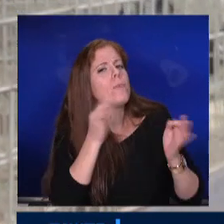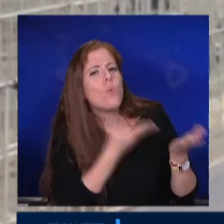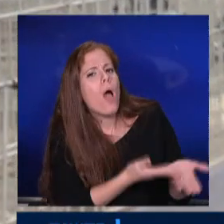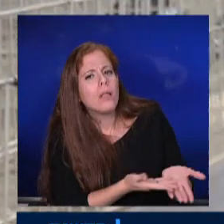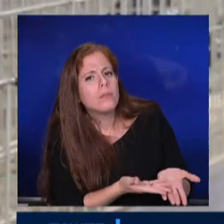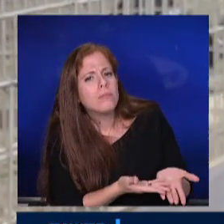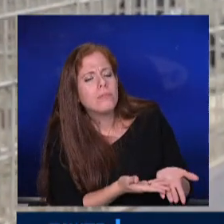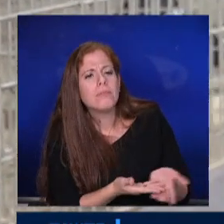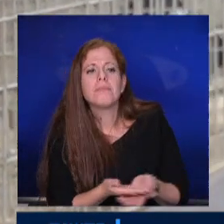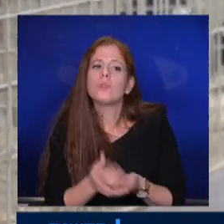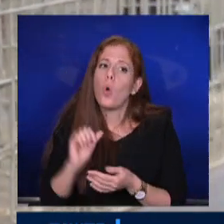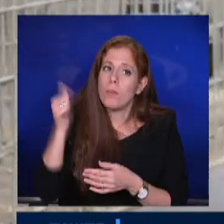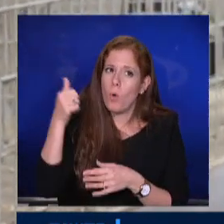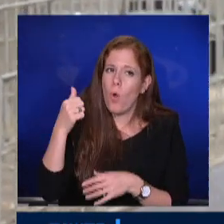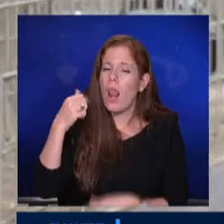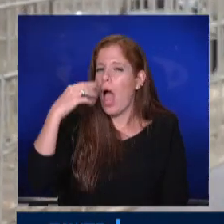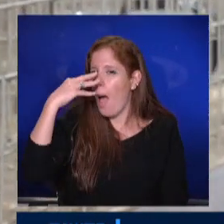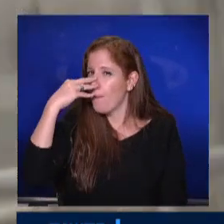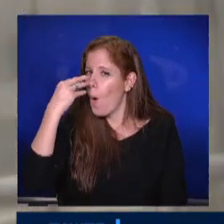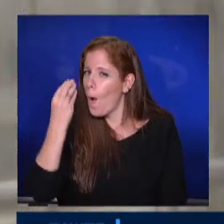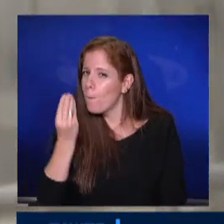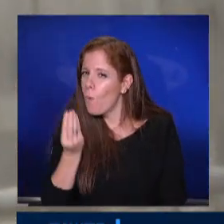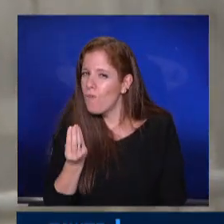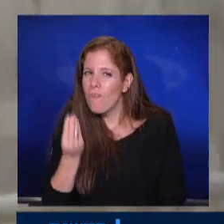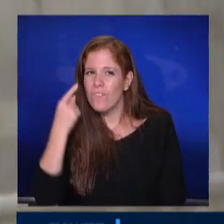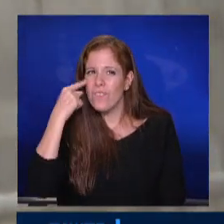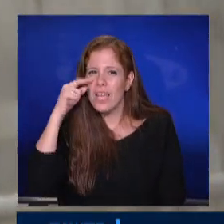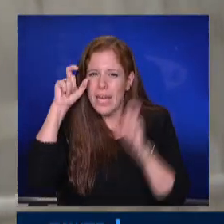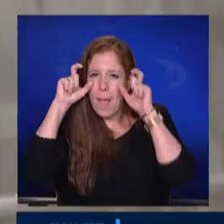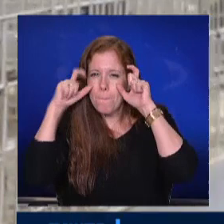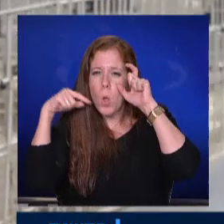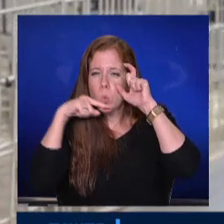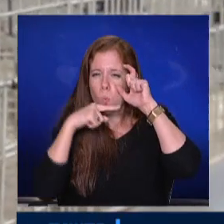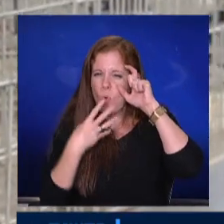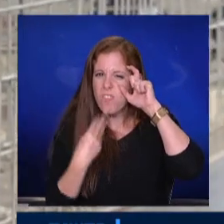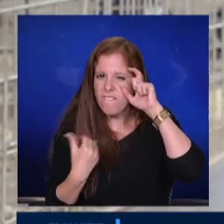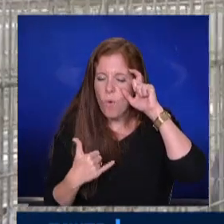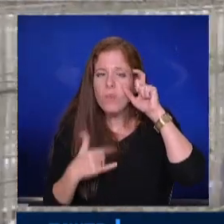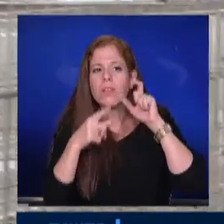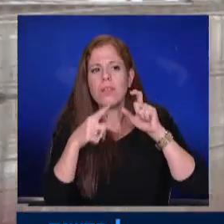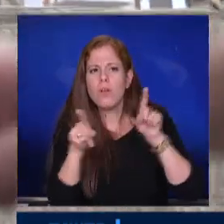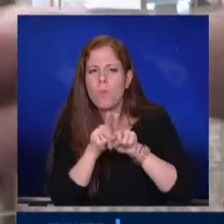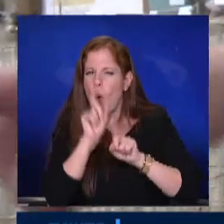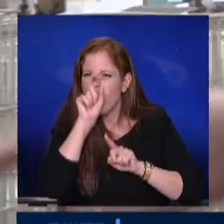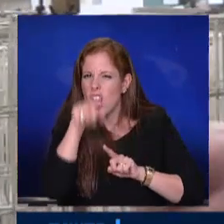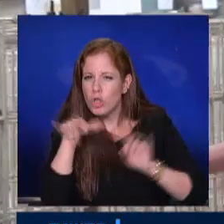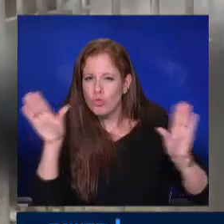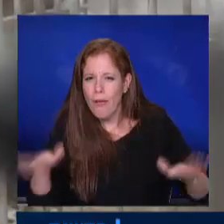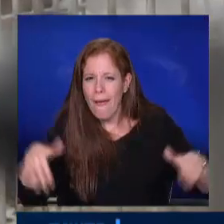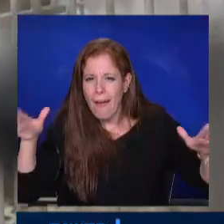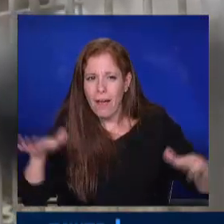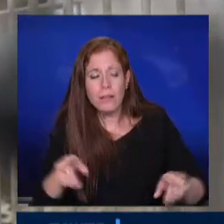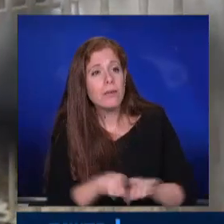בגדדית? קודם כל, המקור המקופף, עיניים אדומות יפות כאלו. כמו נשר נראית. כמו בר